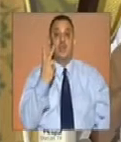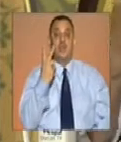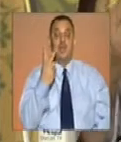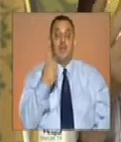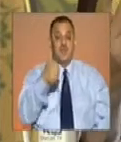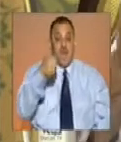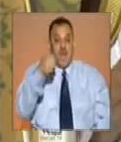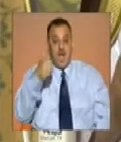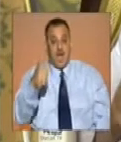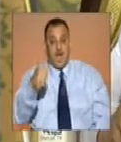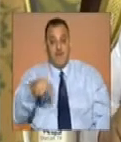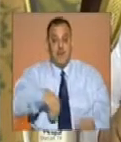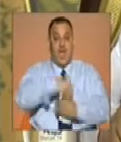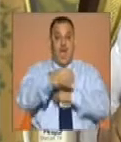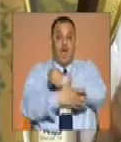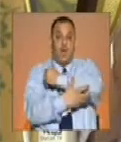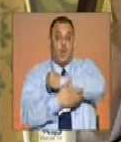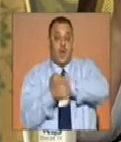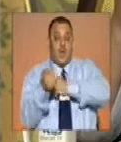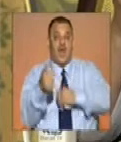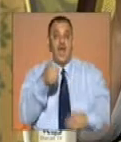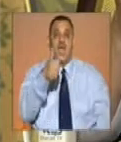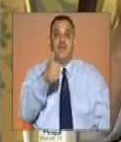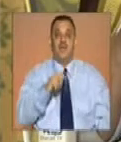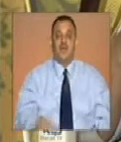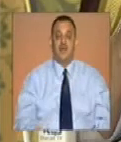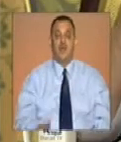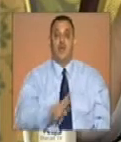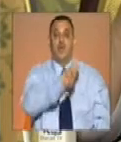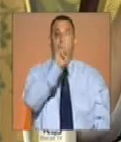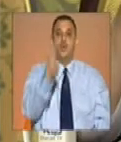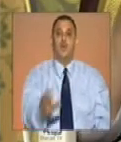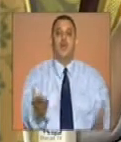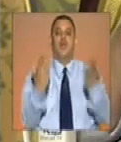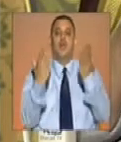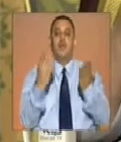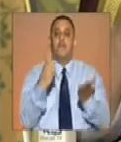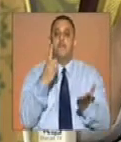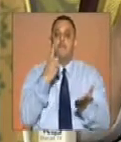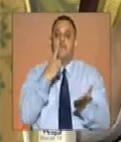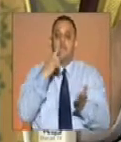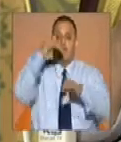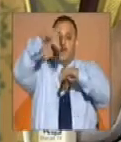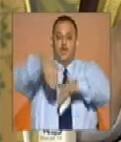ايهما افضل، العمره ام الصدقه الجاريه. أختي أم أشرف، أسأل الله تعالى أن يرحم والدتك